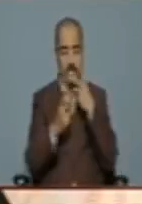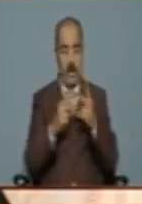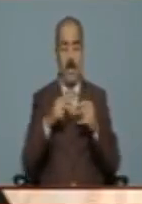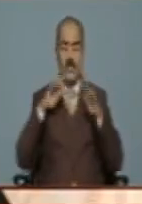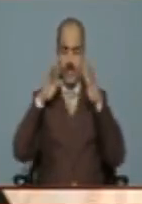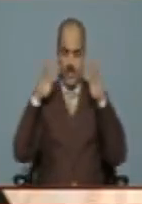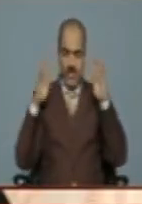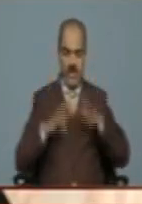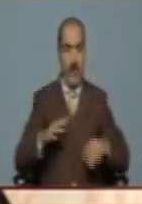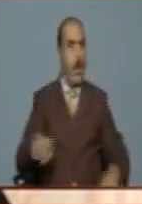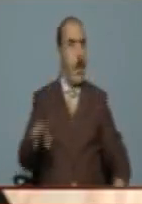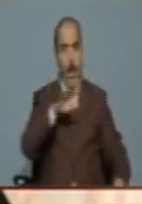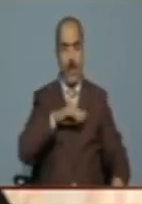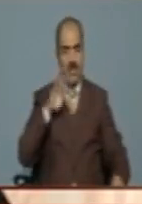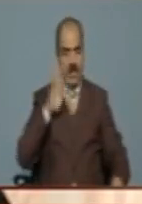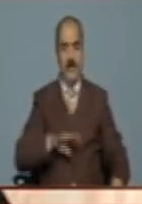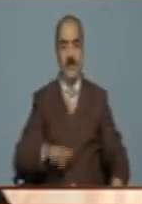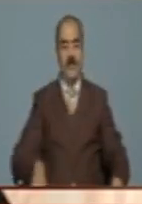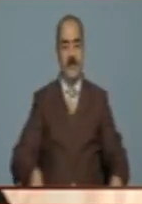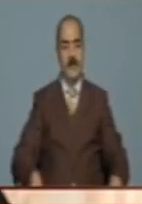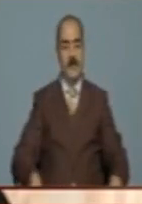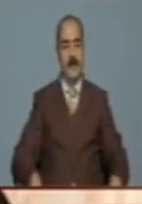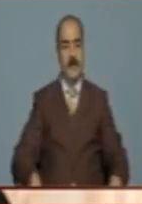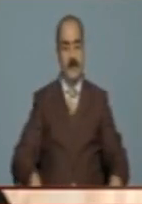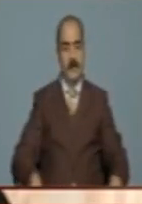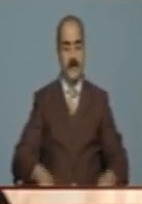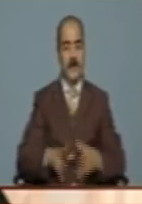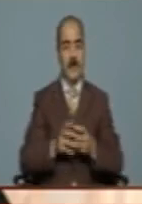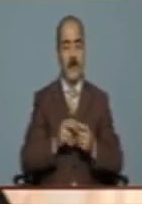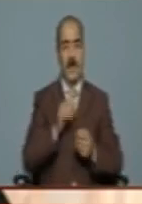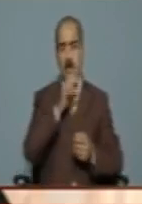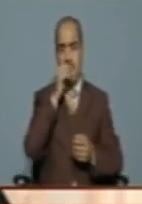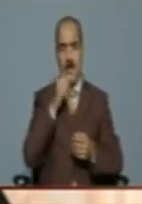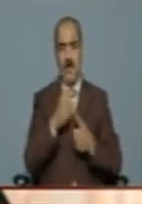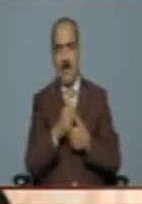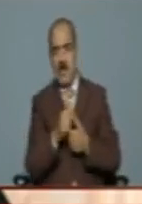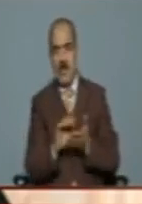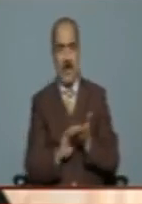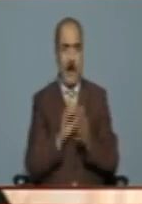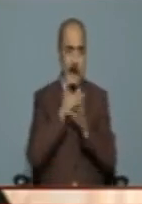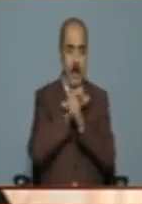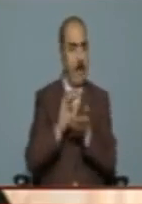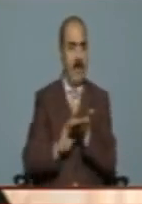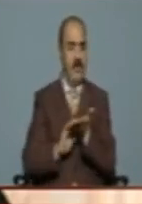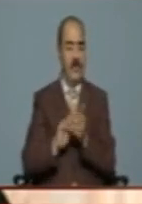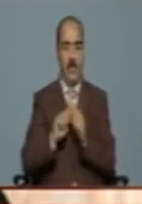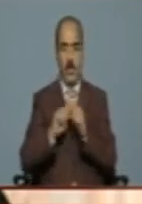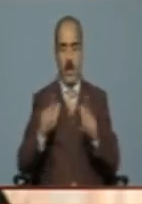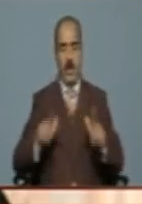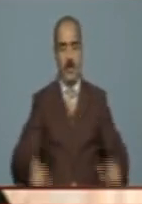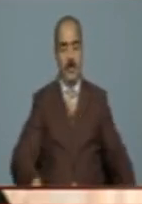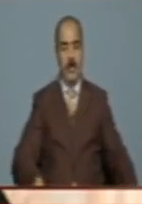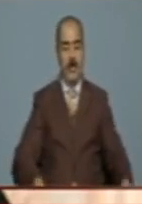من الجميع، فلم يكن هناك ما نخفيه، بل كان لدينا ما